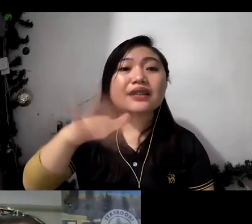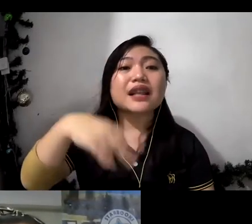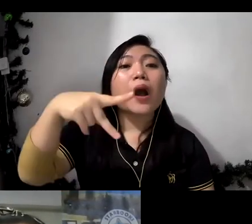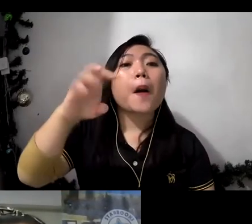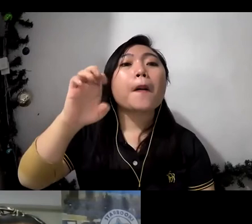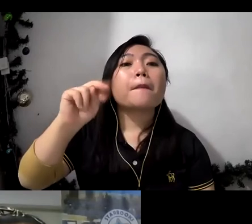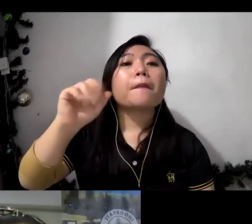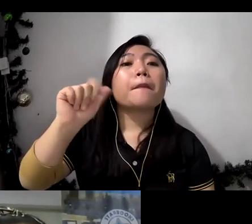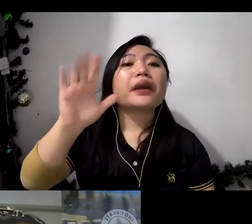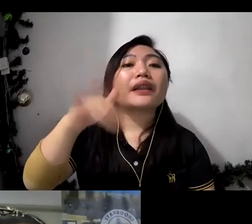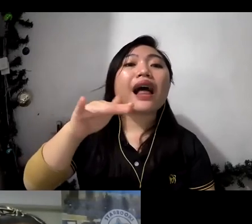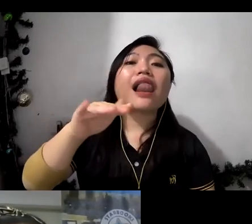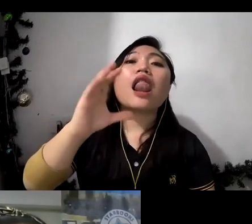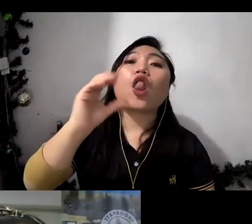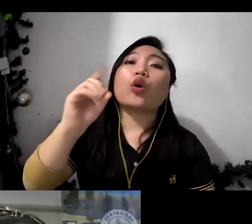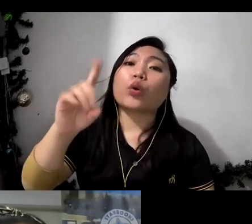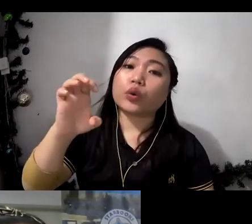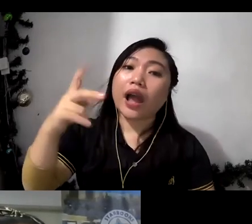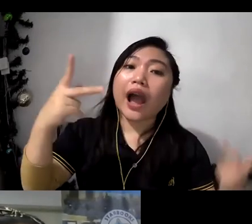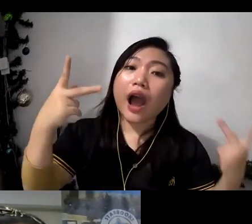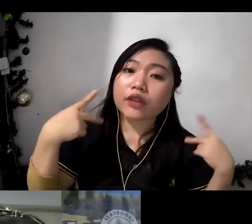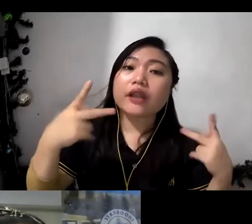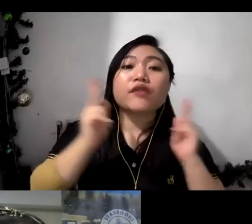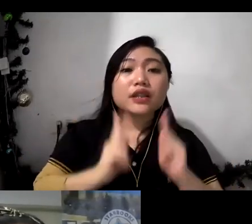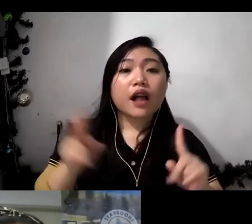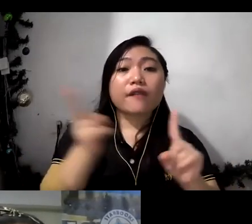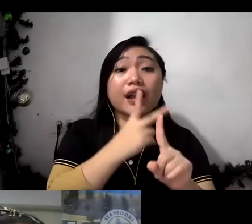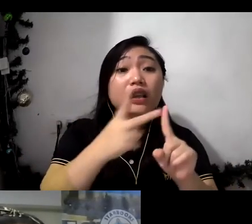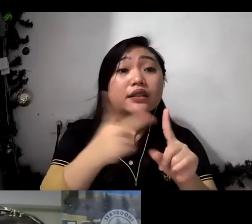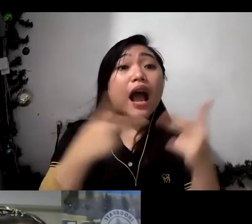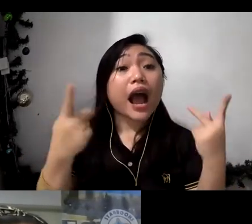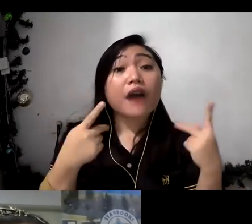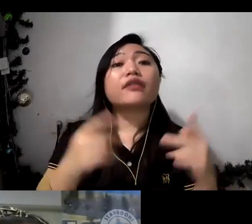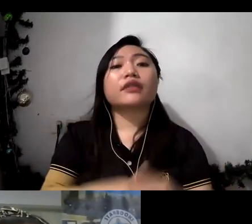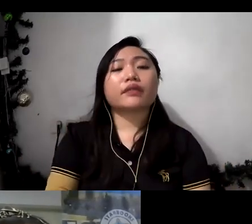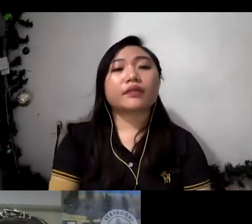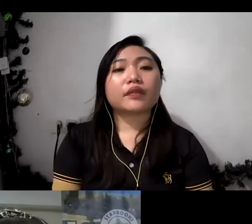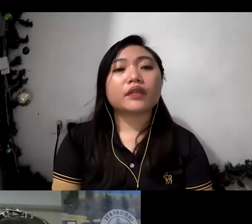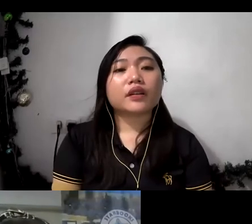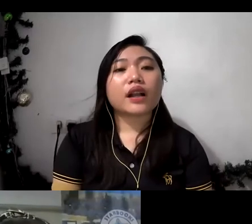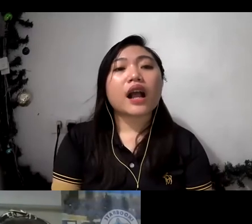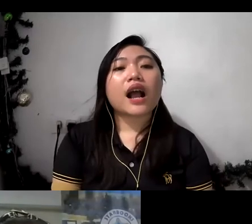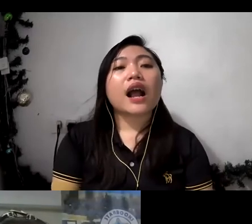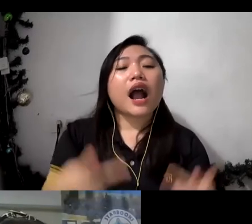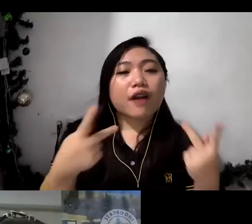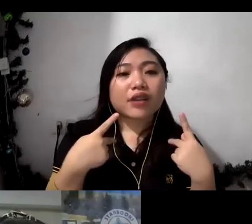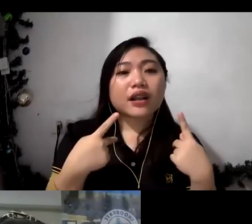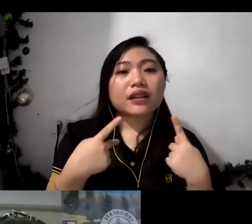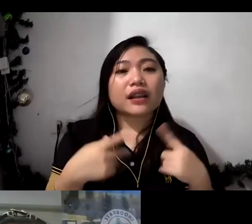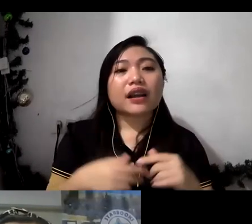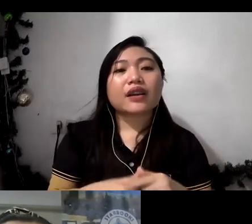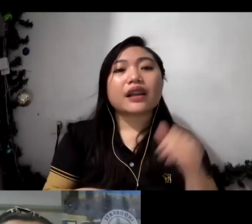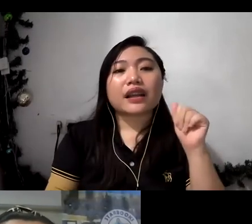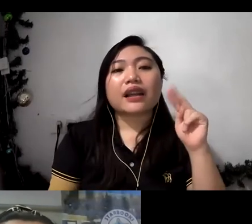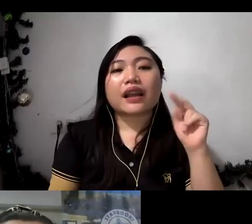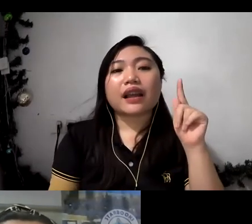Battering, so meron po yan physical violence, no? Lahat po yan nandiyan dyan. Nagkataon lang na nagkaroon ng